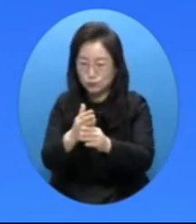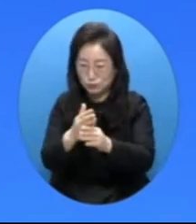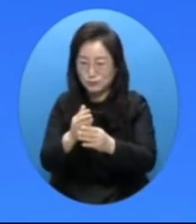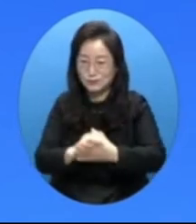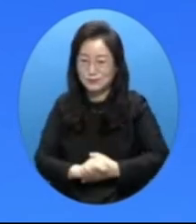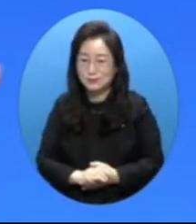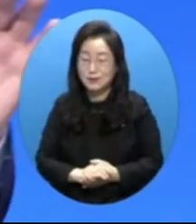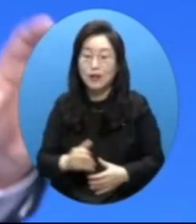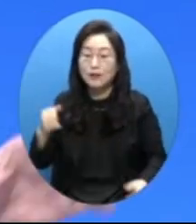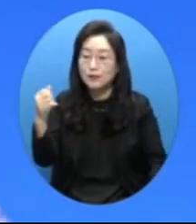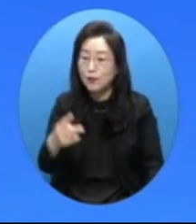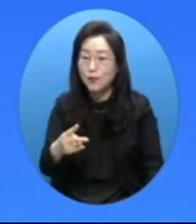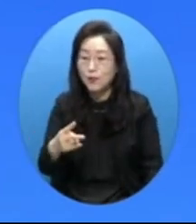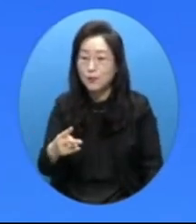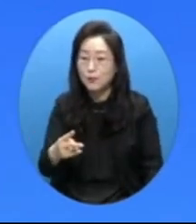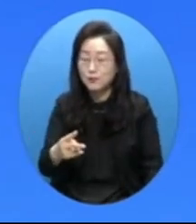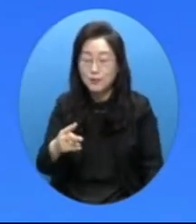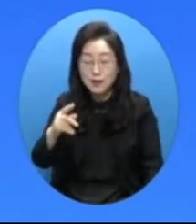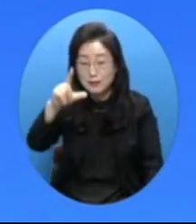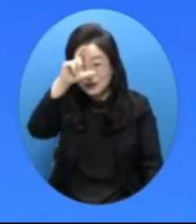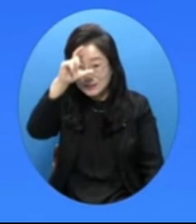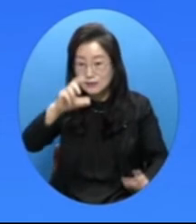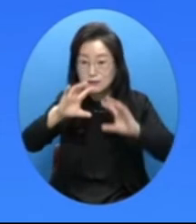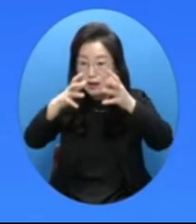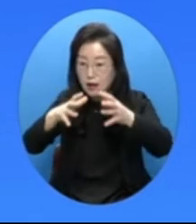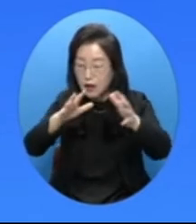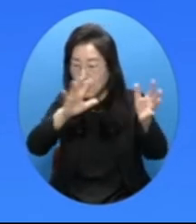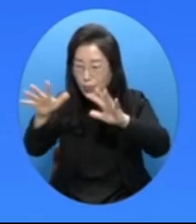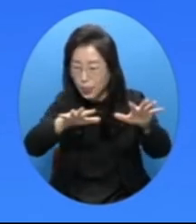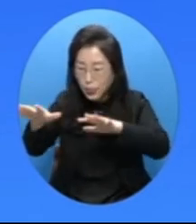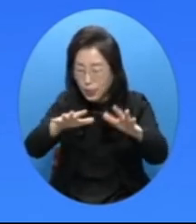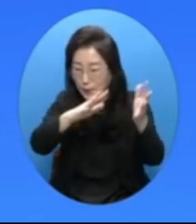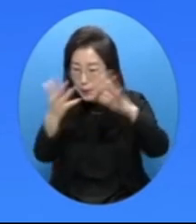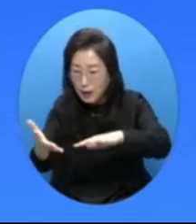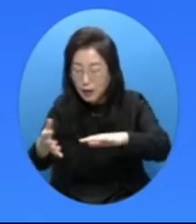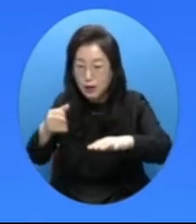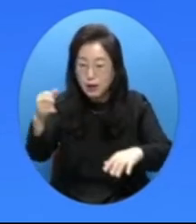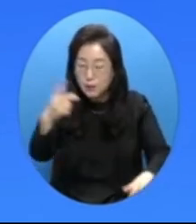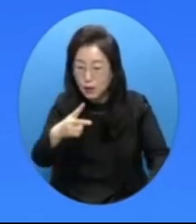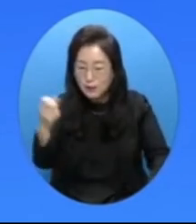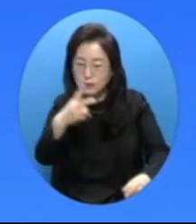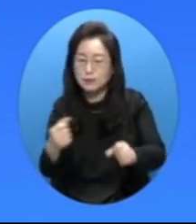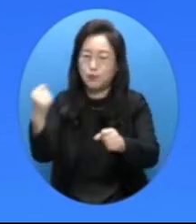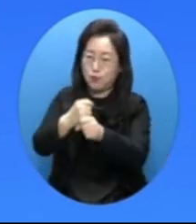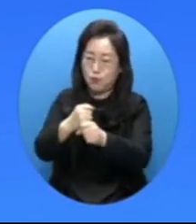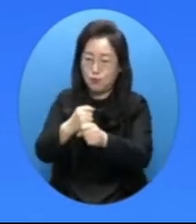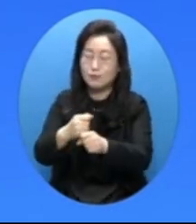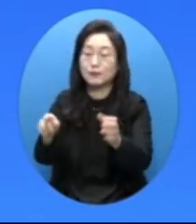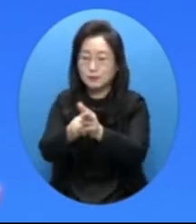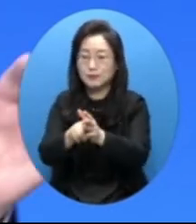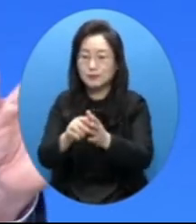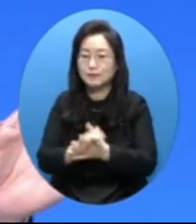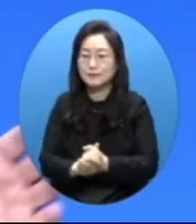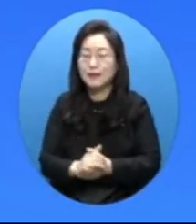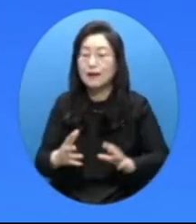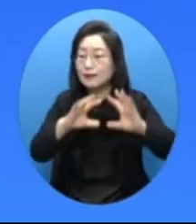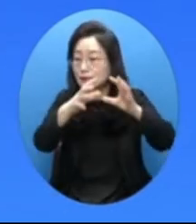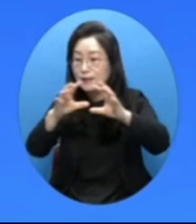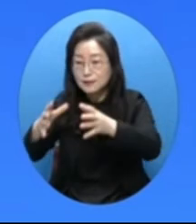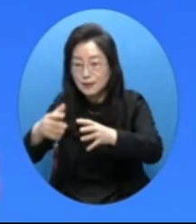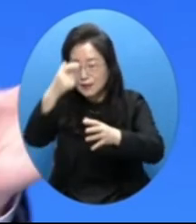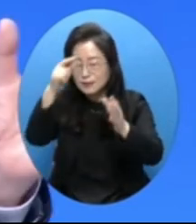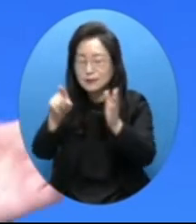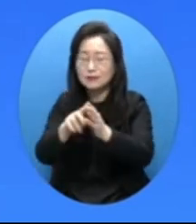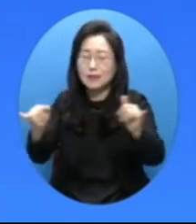또 뒤늦게 그 지진패도 속히 복구되고 회복된 은혜가의 말줄로 믿습니다 전 세계에